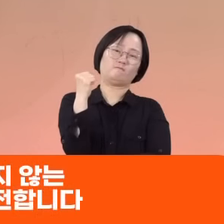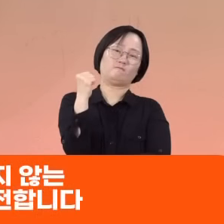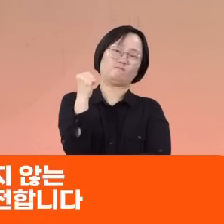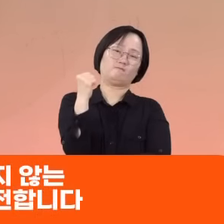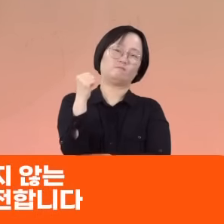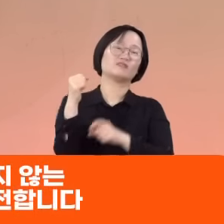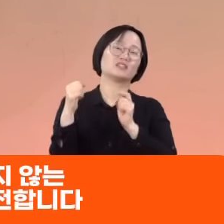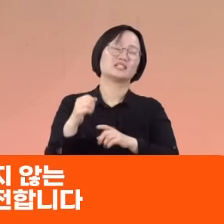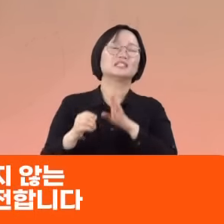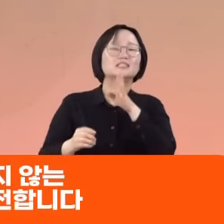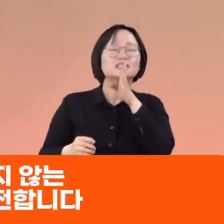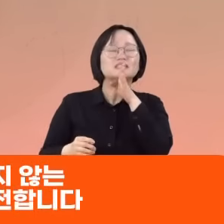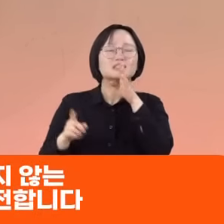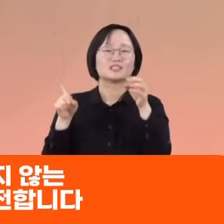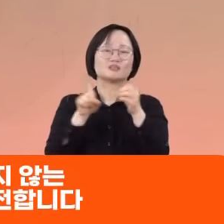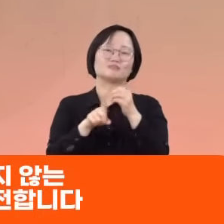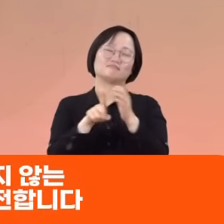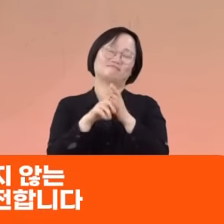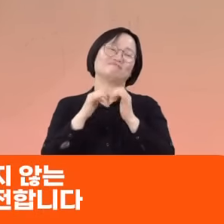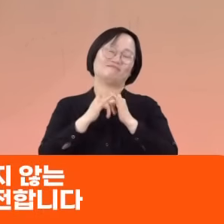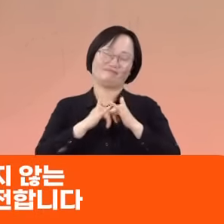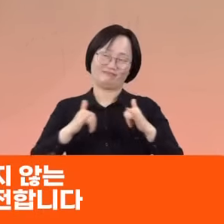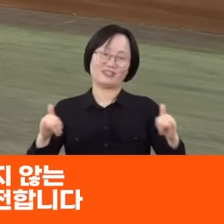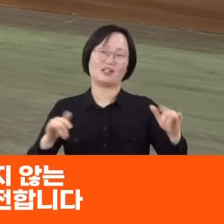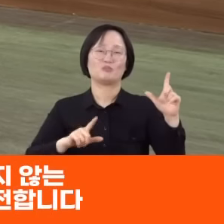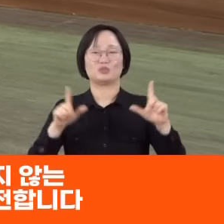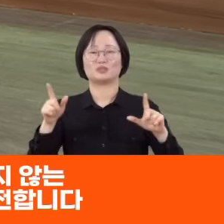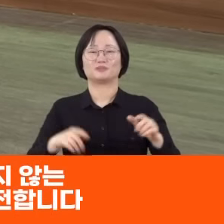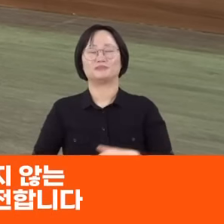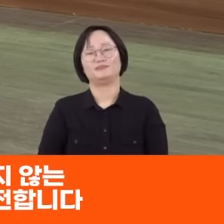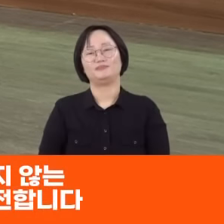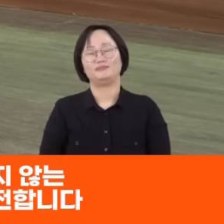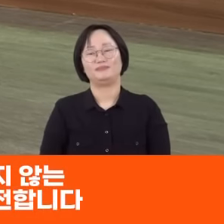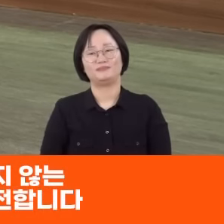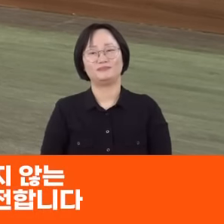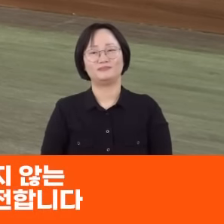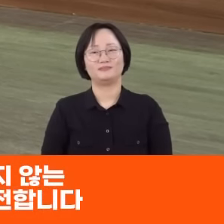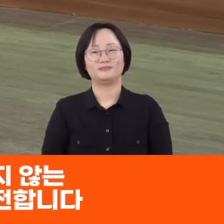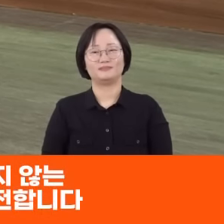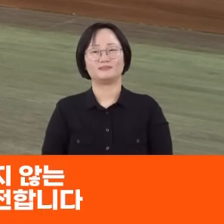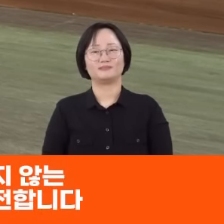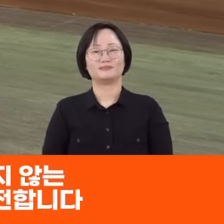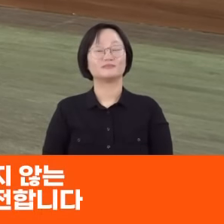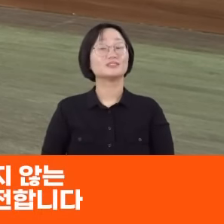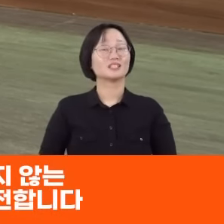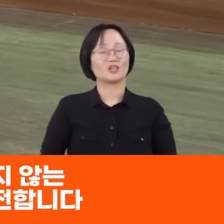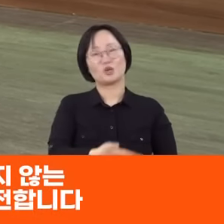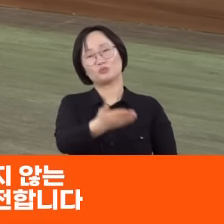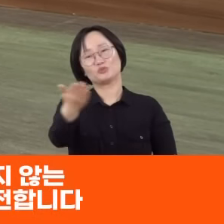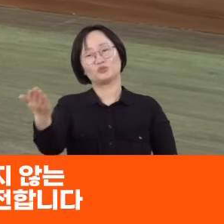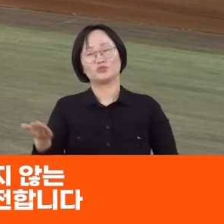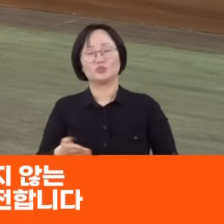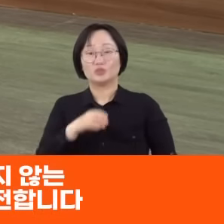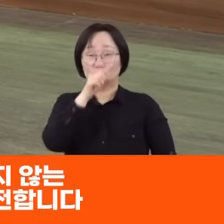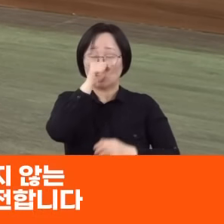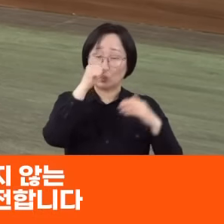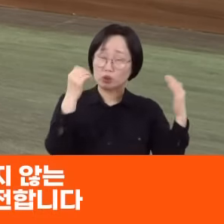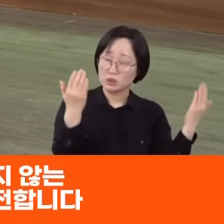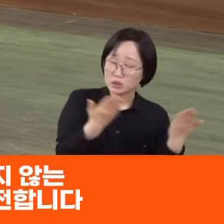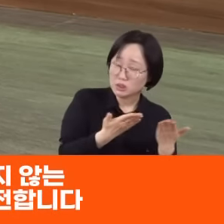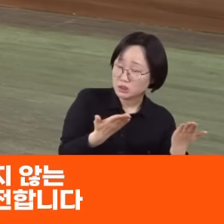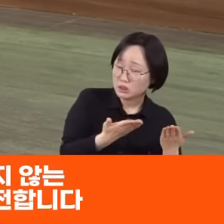간곡하게 말씀드리는 바입니다 그러니 여러분 좋은 일이 생기든 나쁜